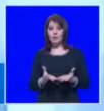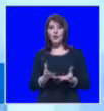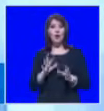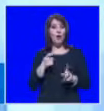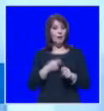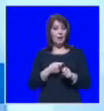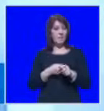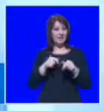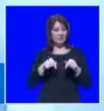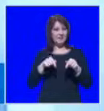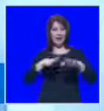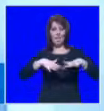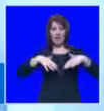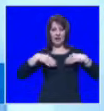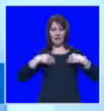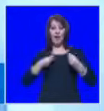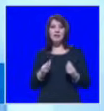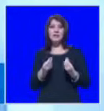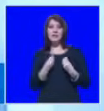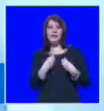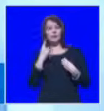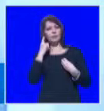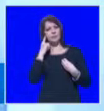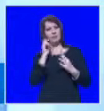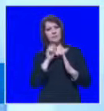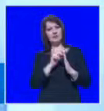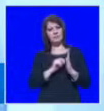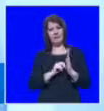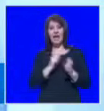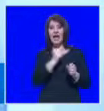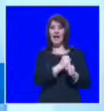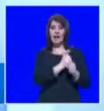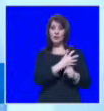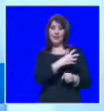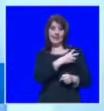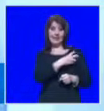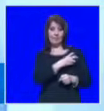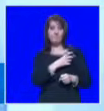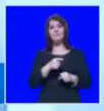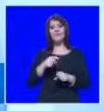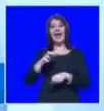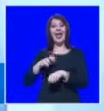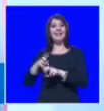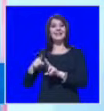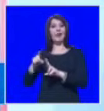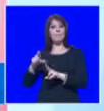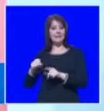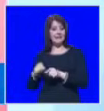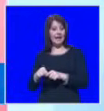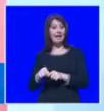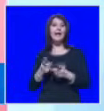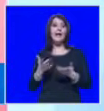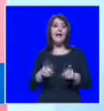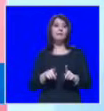това правителство, ние си дадохме много ясна сметка, че работата и с ГЕРБ, и с ДПС е много голям компромис и